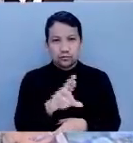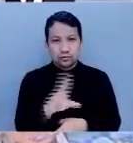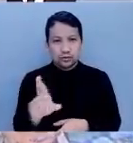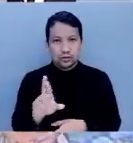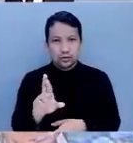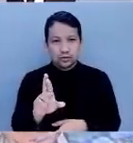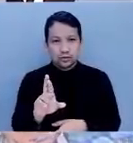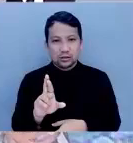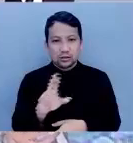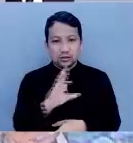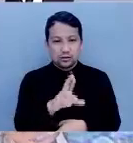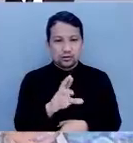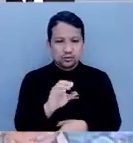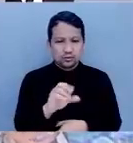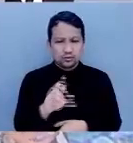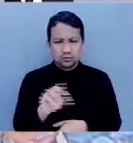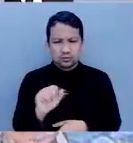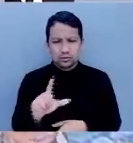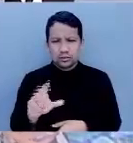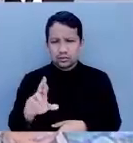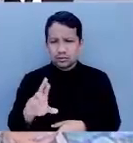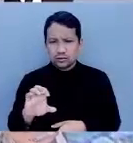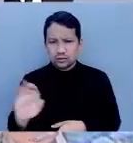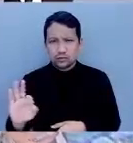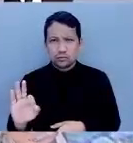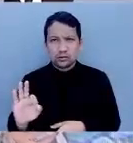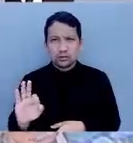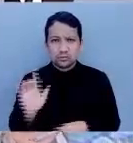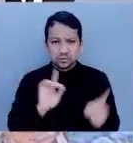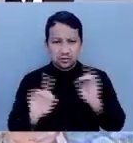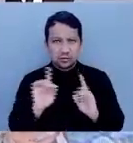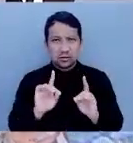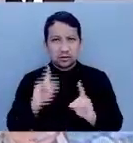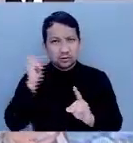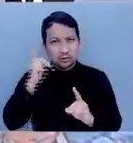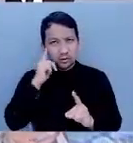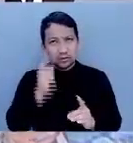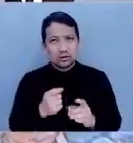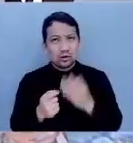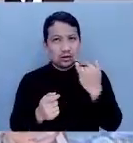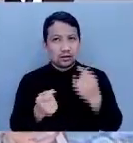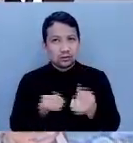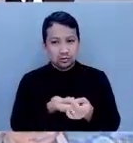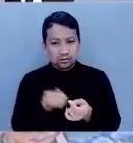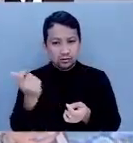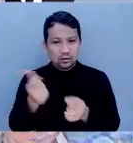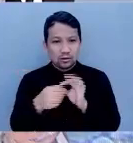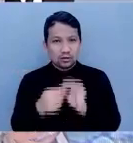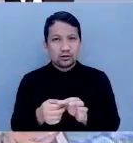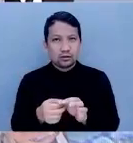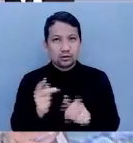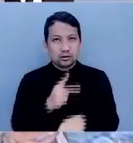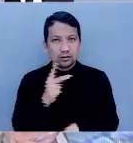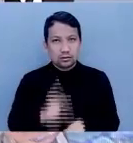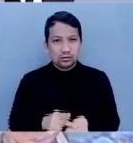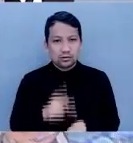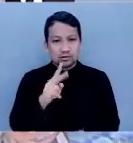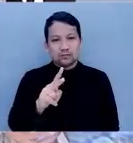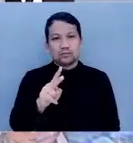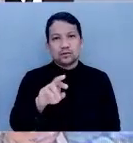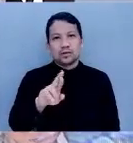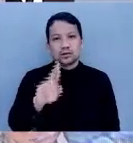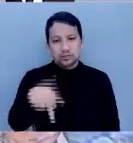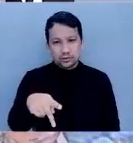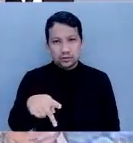Philippine Sea. Hirit nila, imbis na magdrama at mamulitika, bakit hindi na lang daw alisin ng Pilipinas ang BRP Sierra